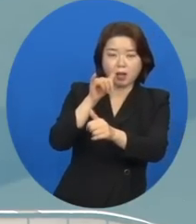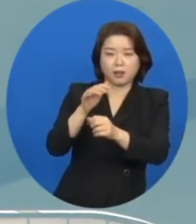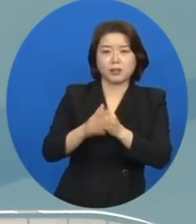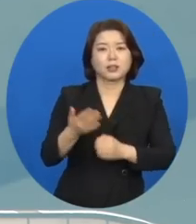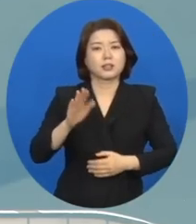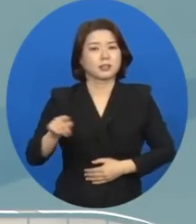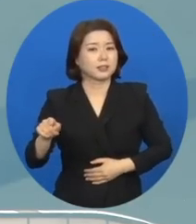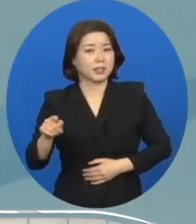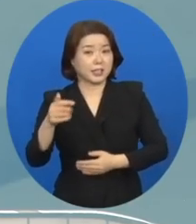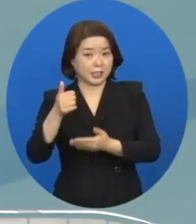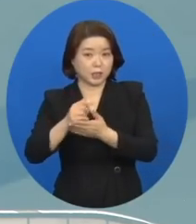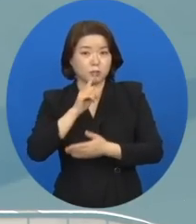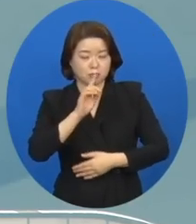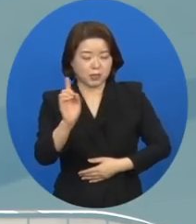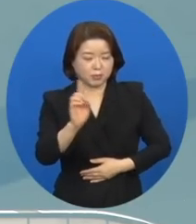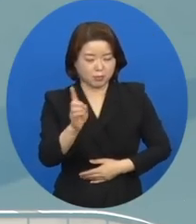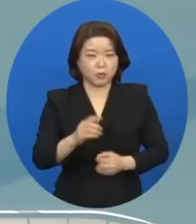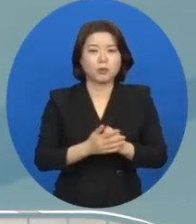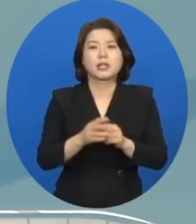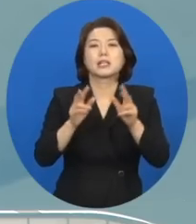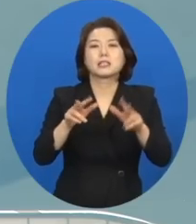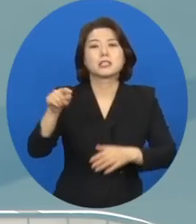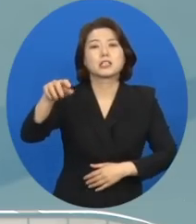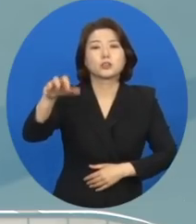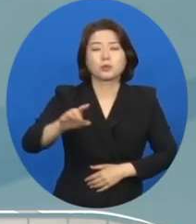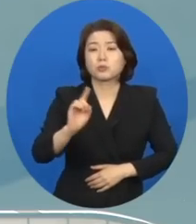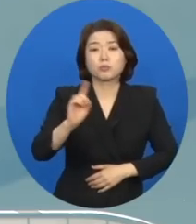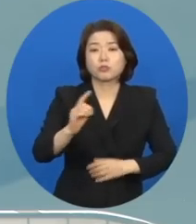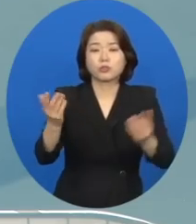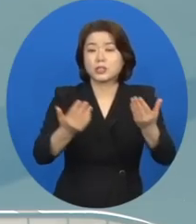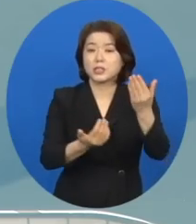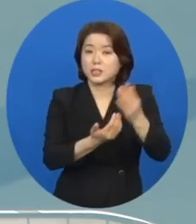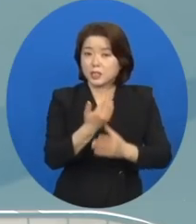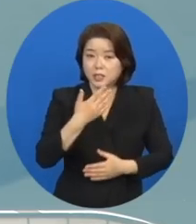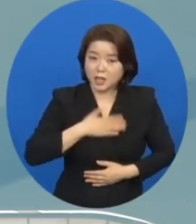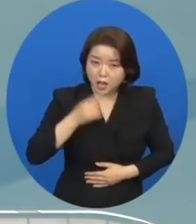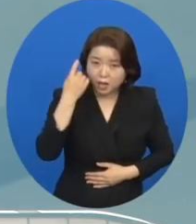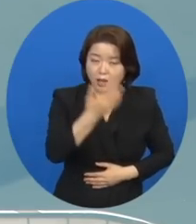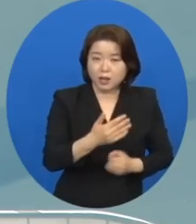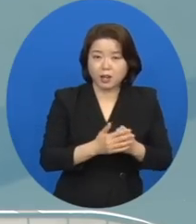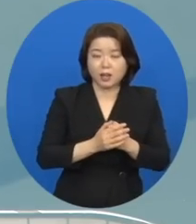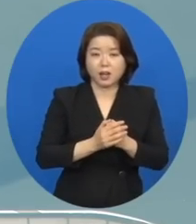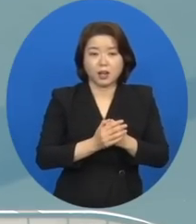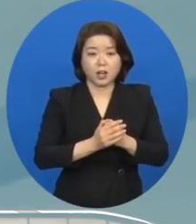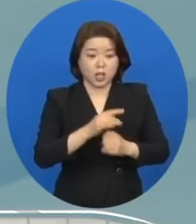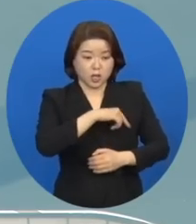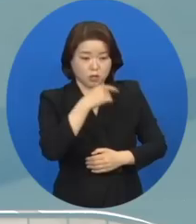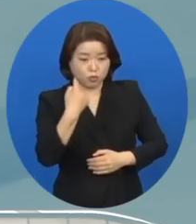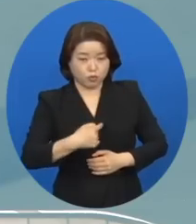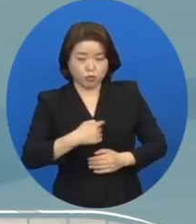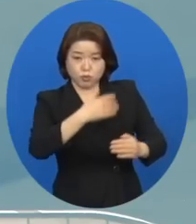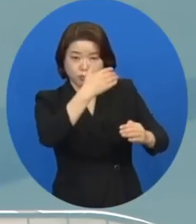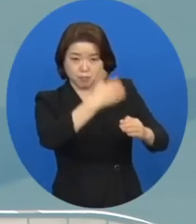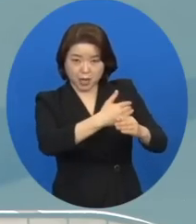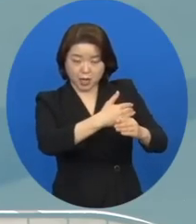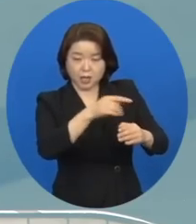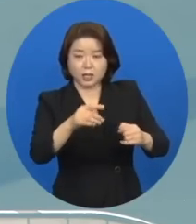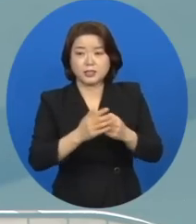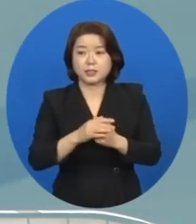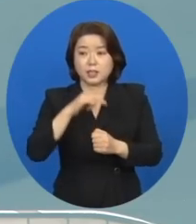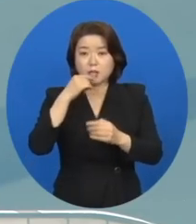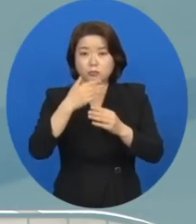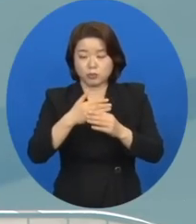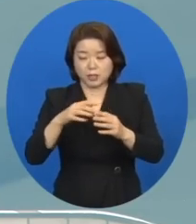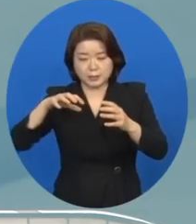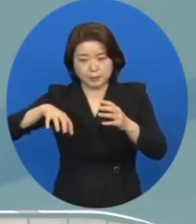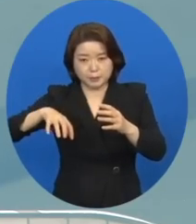근데 그분이 이런 얘기를 합니다. 지금 그곳에서 어떤 일이 벌어지는지 아십니까? 국경이 막혀서 중국을 가지 못하니까 멀리 중국까지 가지